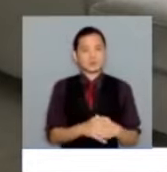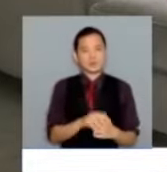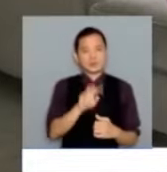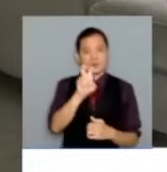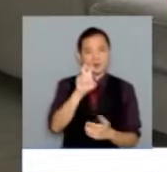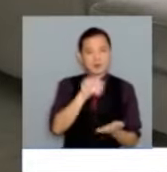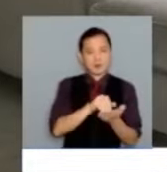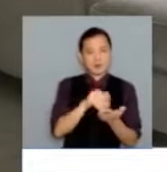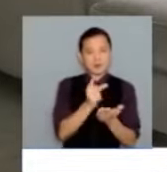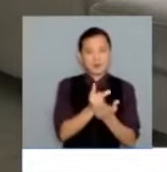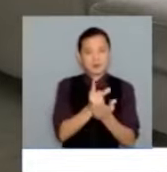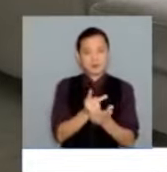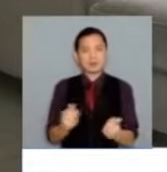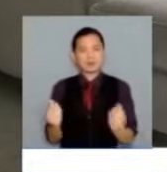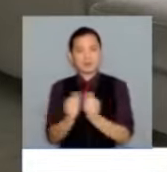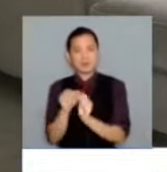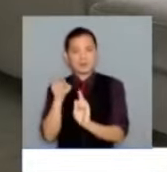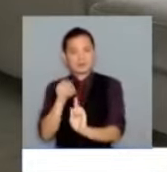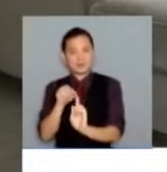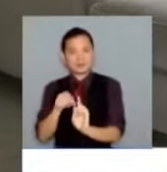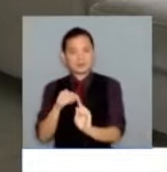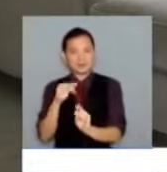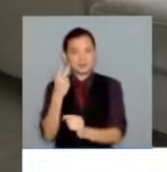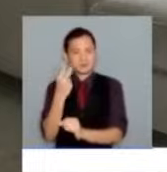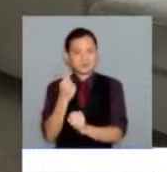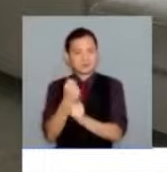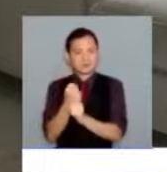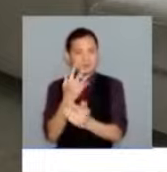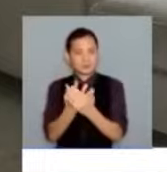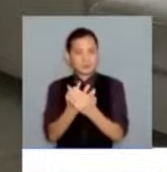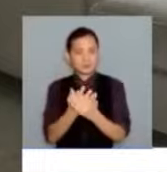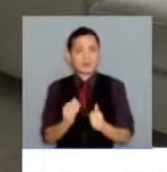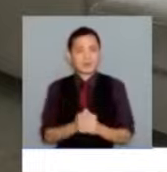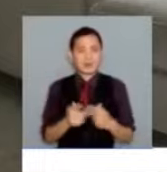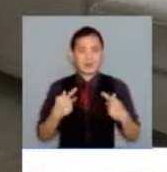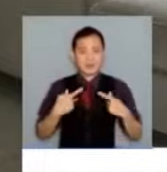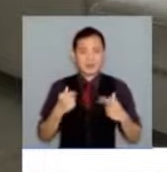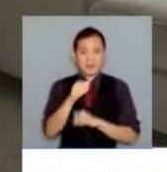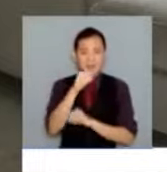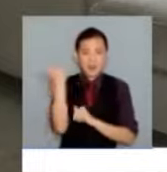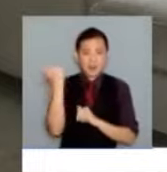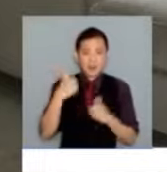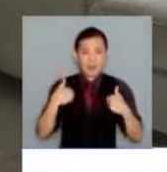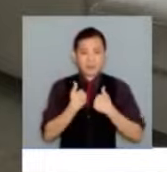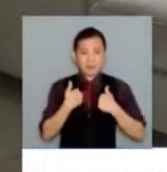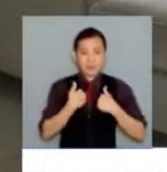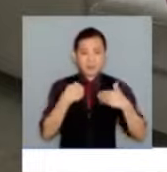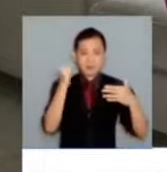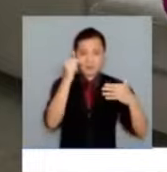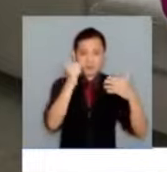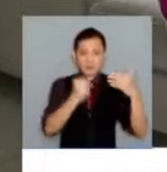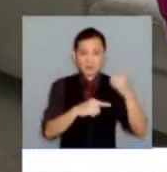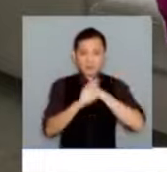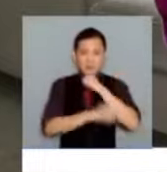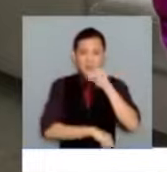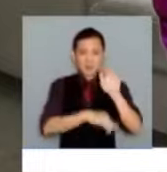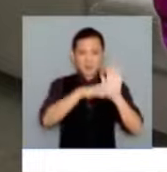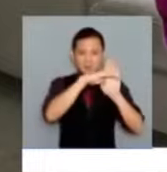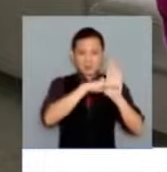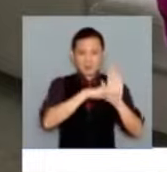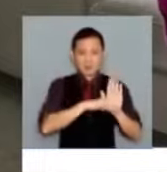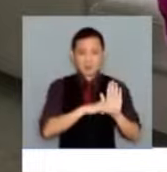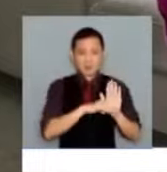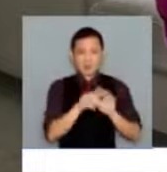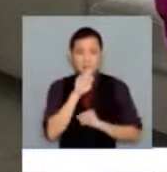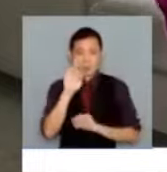1 month at fine na hanggang ₱5,000 kung ito ay other threatened species. Eh alam naman natin na medyo threatened at delikado